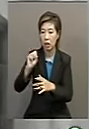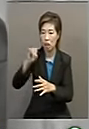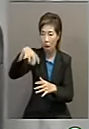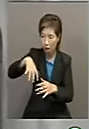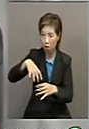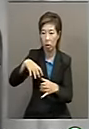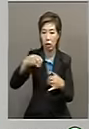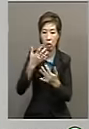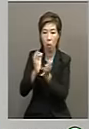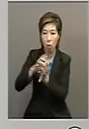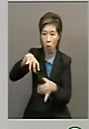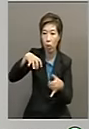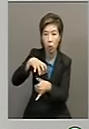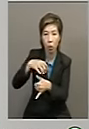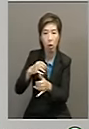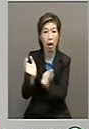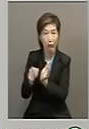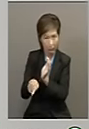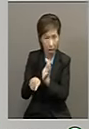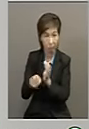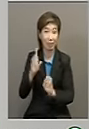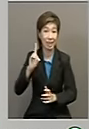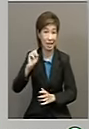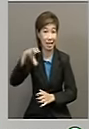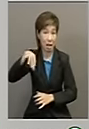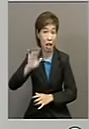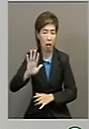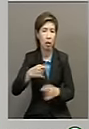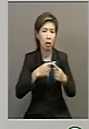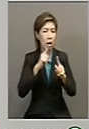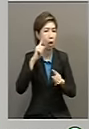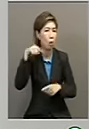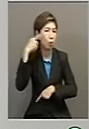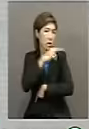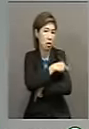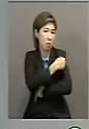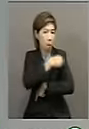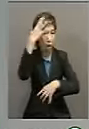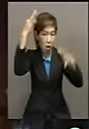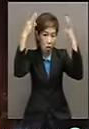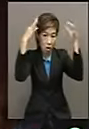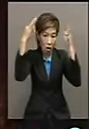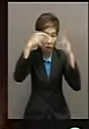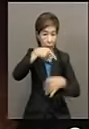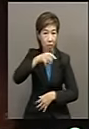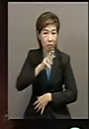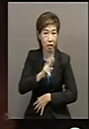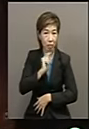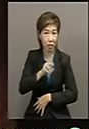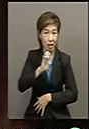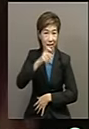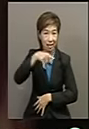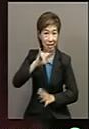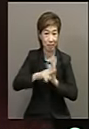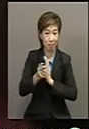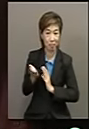DSI นี่เป็นมุมของ DSI นะครับอีกมุมหนึ่งคือแพทย์หญิงคุณหญิงพรทิพย์โรจนสุนันท์อดีตผู้อำนวยการสถาบันนิติวิทยาศา